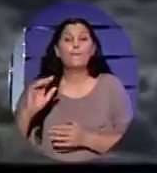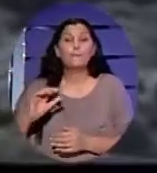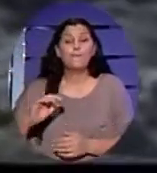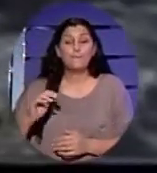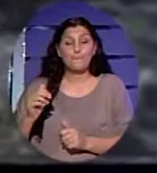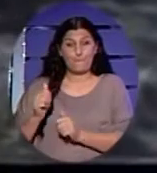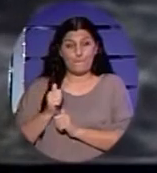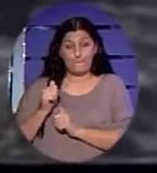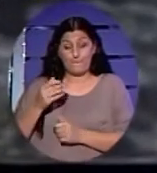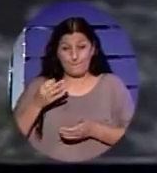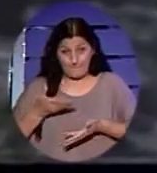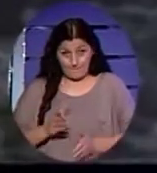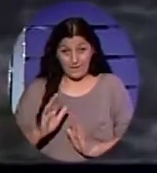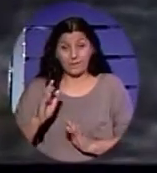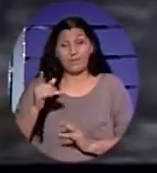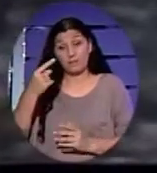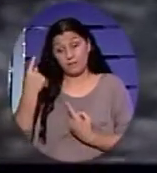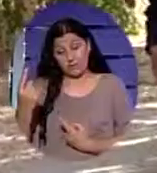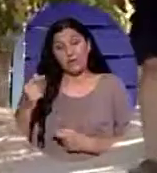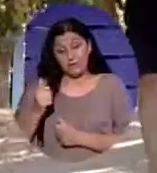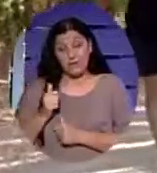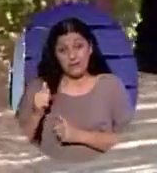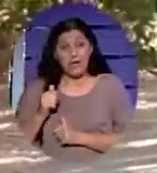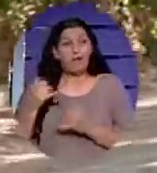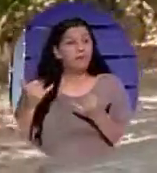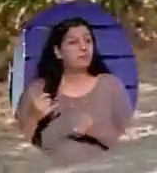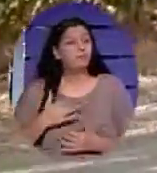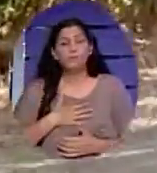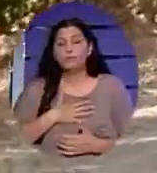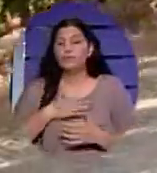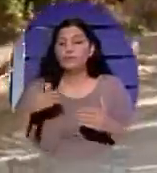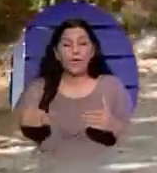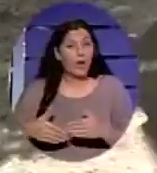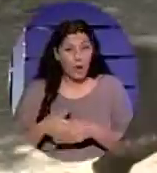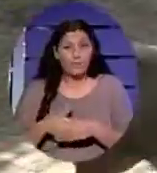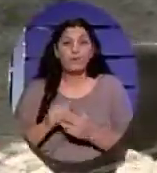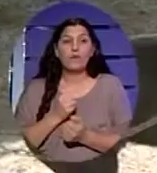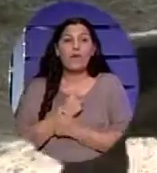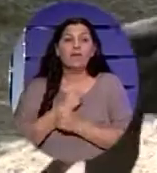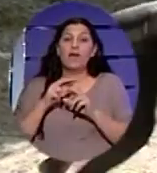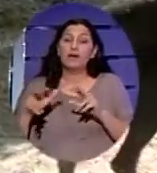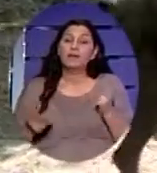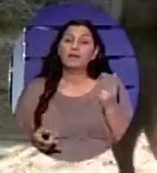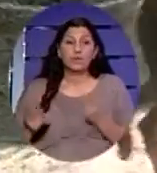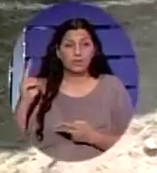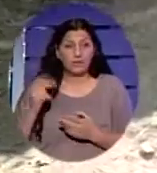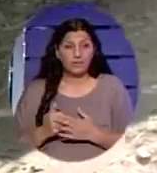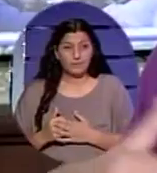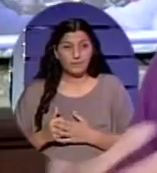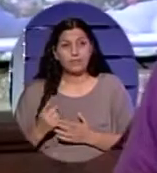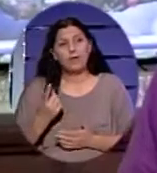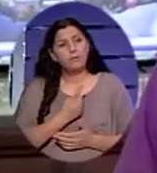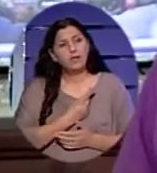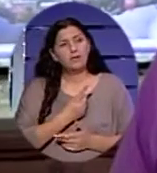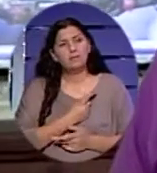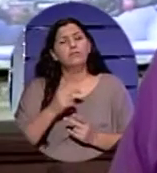לצבא ורגע לפני יום הכיפורים. הכמיהה שלו לשלום ואהבת הארץ גדולה מתמיד. בתוכי תוכי, אני יודע שזה